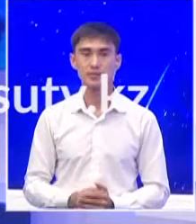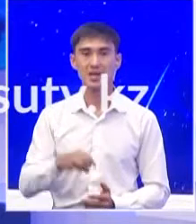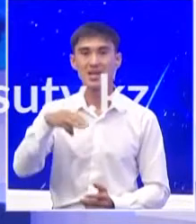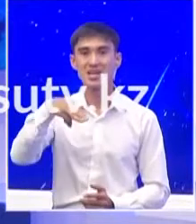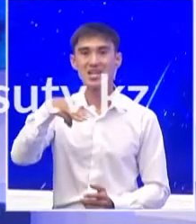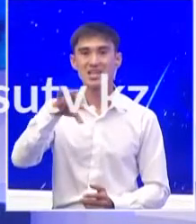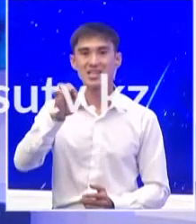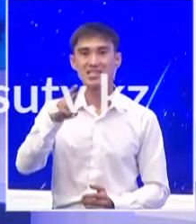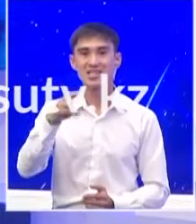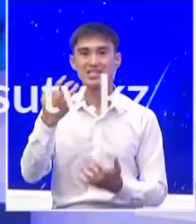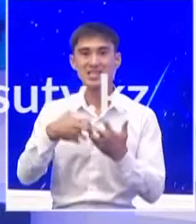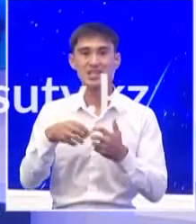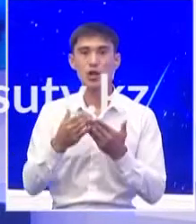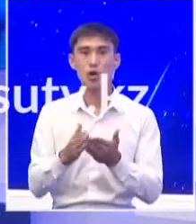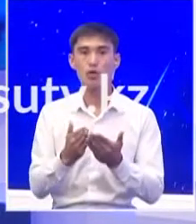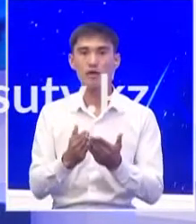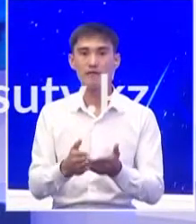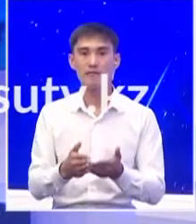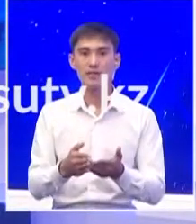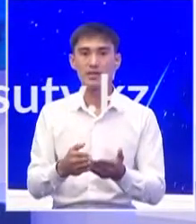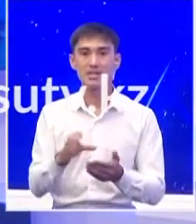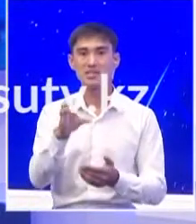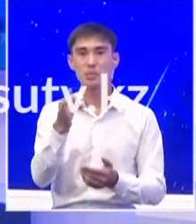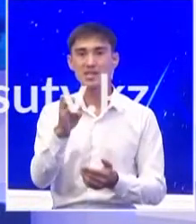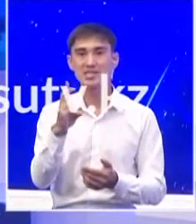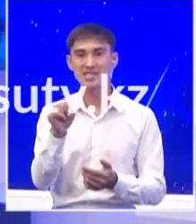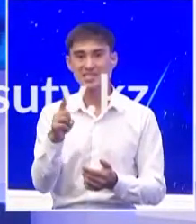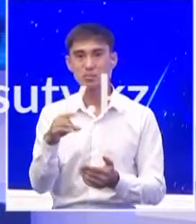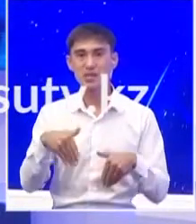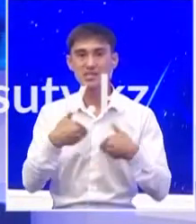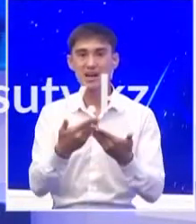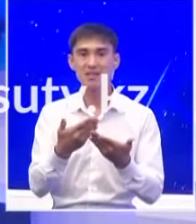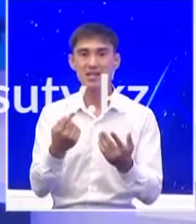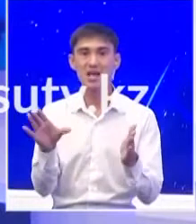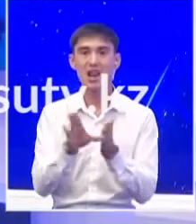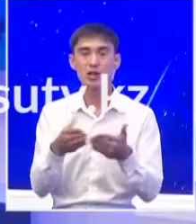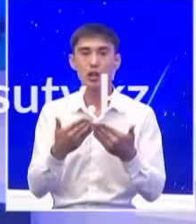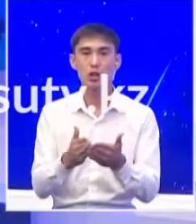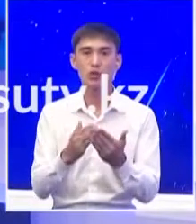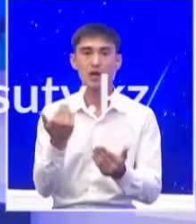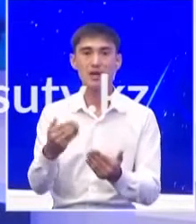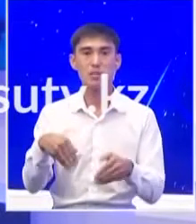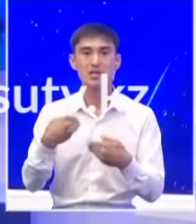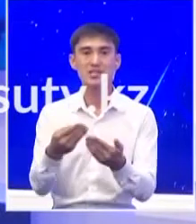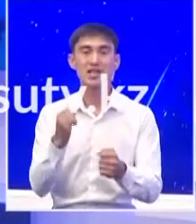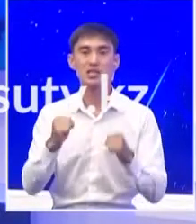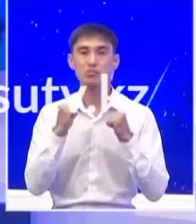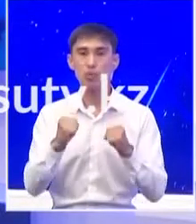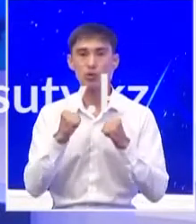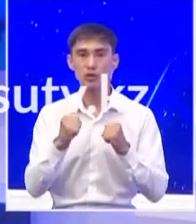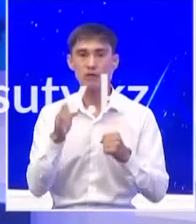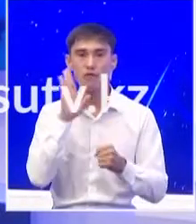Тесла среди лодок. Выходцы из SpaceX представили концепцию электролодки. Она предназначена для